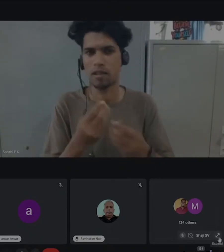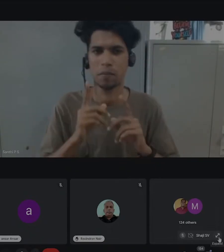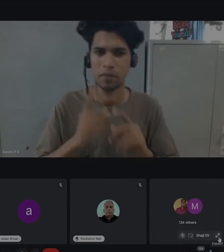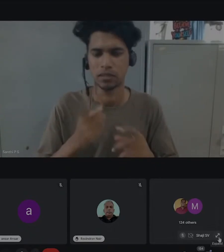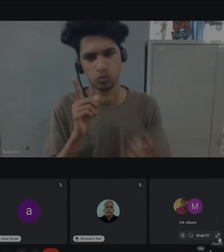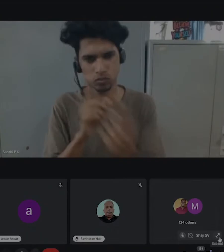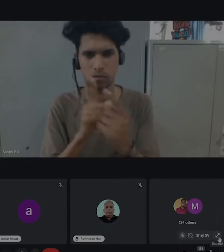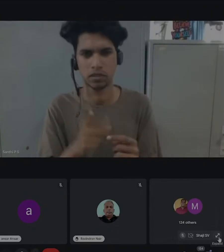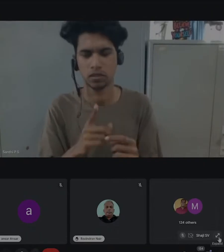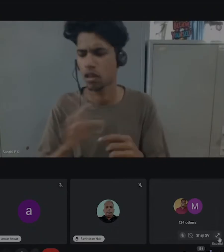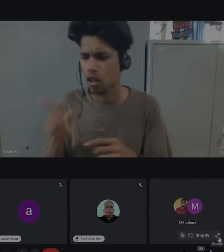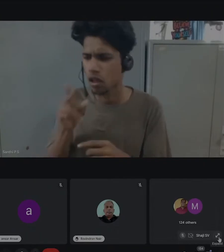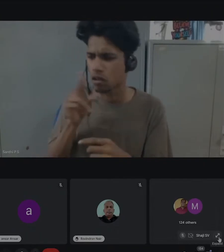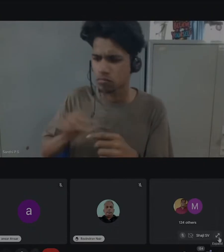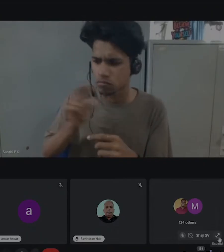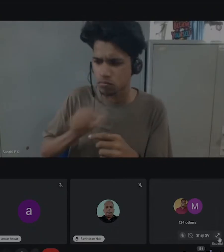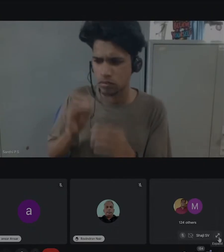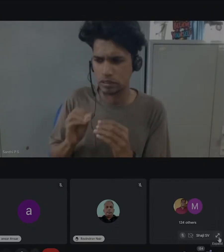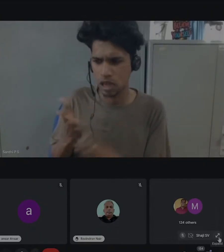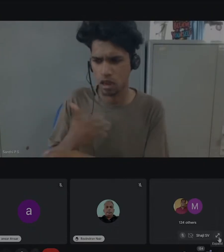തുടങ്ങാൻ താമസിച്ചിരുന്നോ?